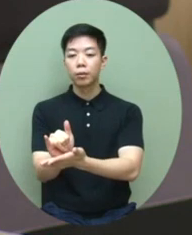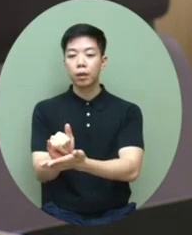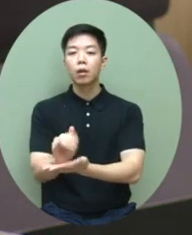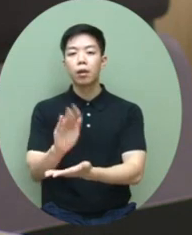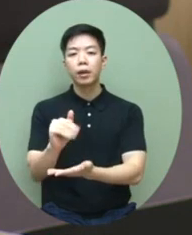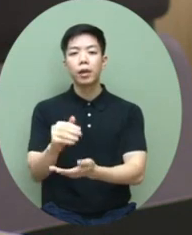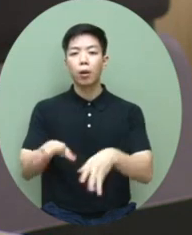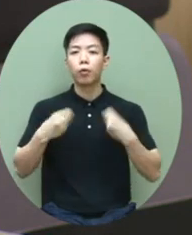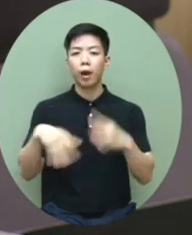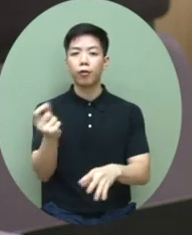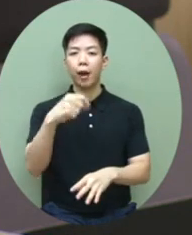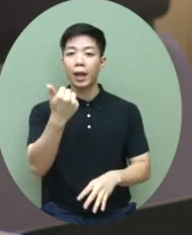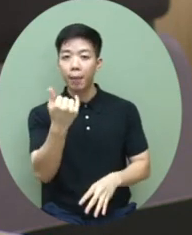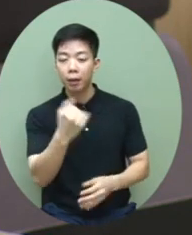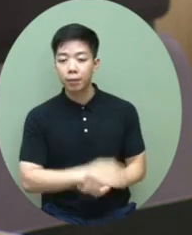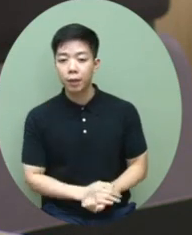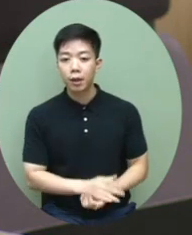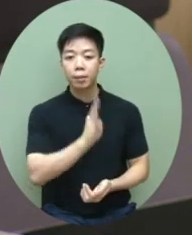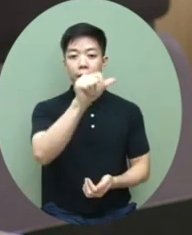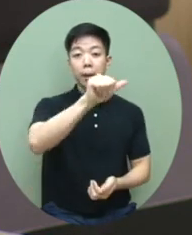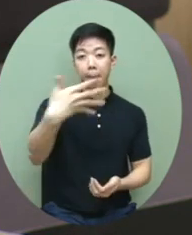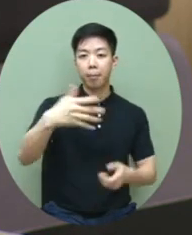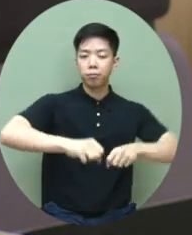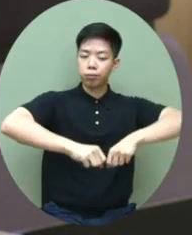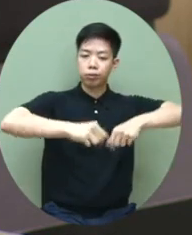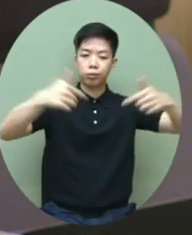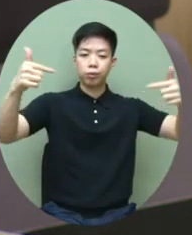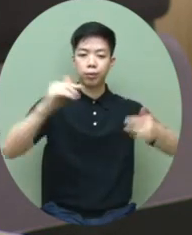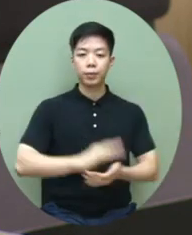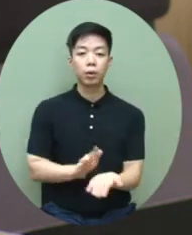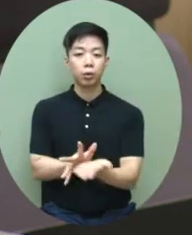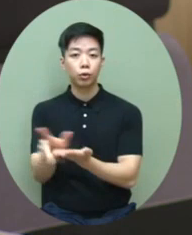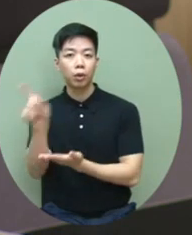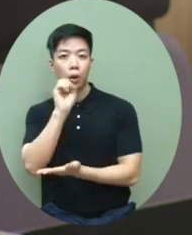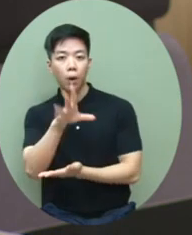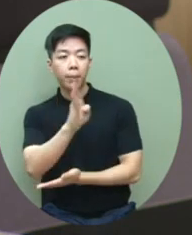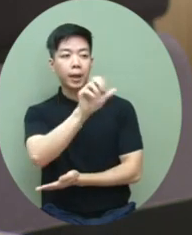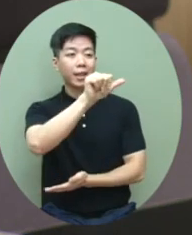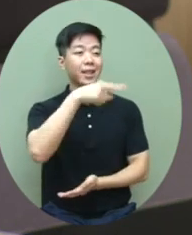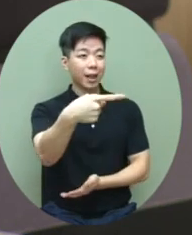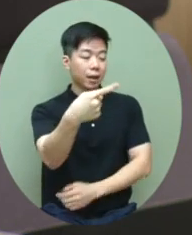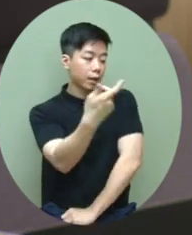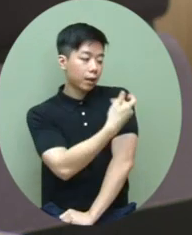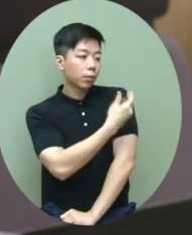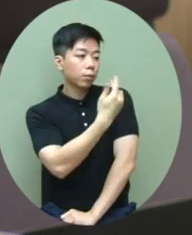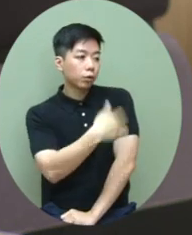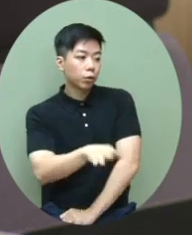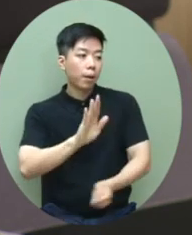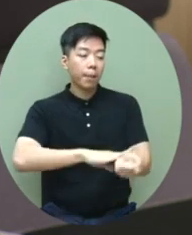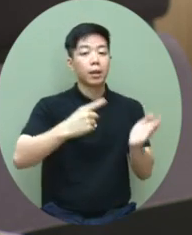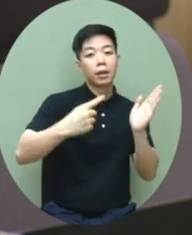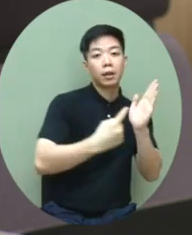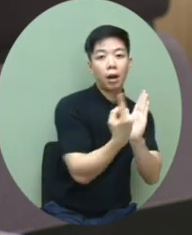系想问，BA. 点都有上升嘅趋势啦。咁有专家就话咧，接种 BA. 点一嘅疫苗之后咧，产生嗰个抗体系唔